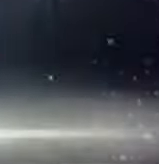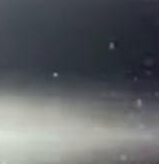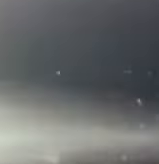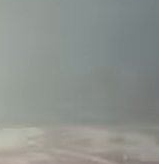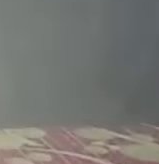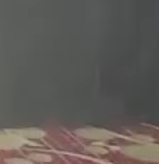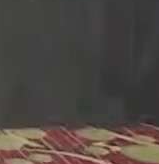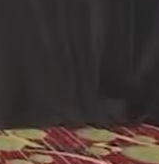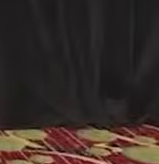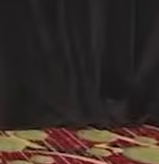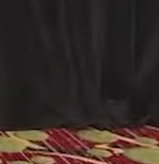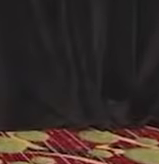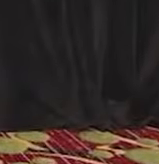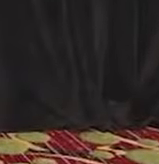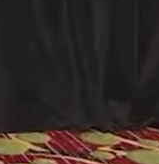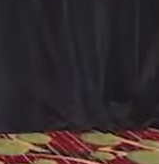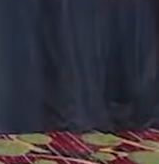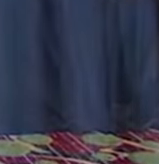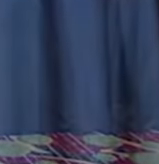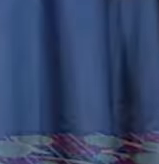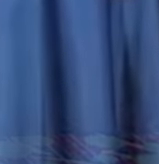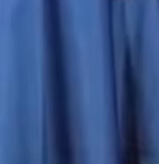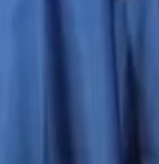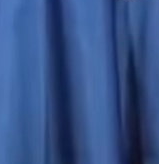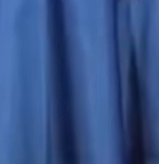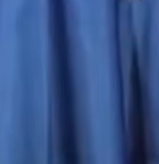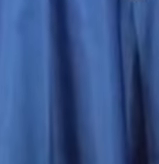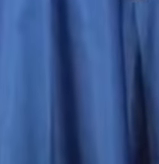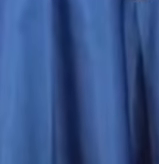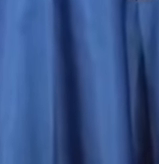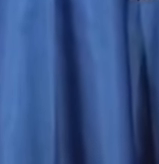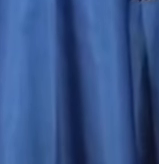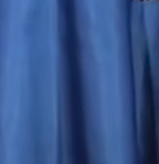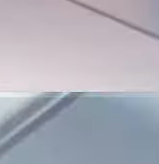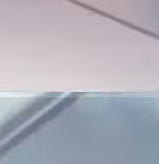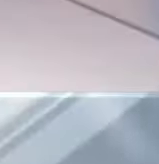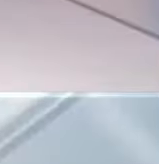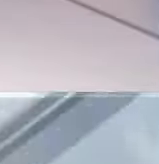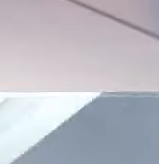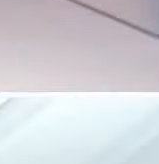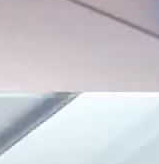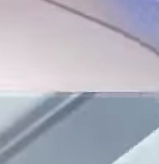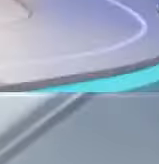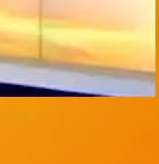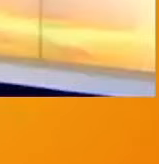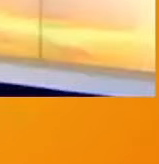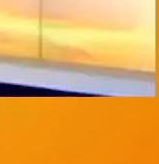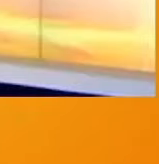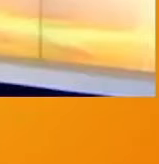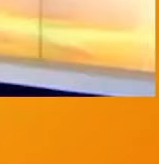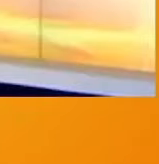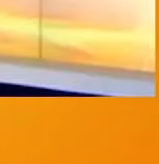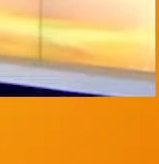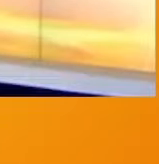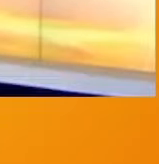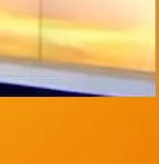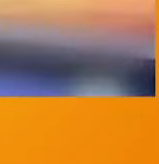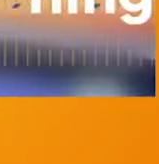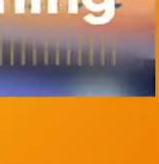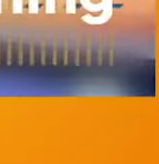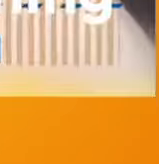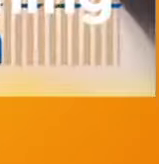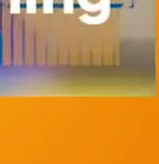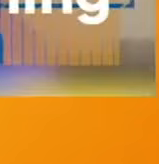International. At tagumpay ang ating pagdaanan, asahan nyo na patuloy kaming maghahatid